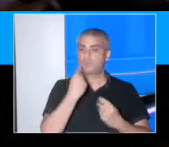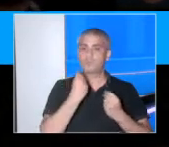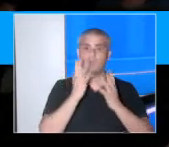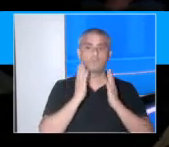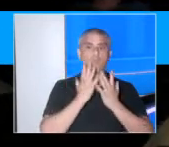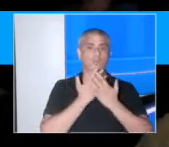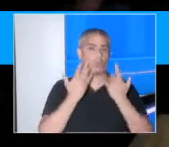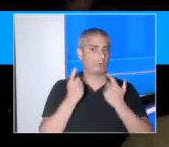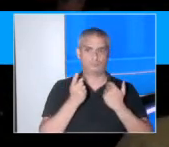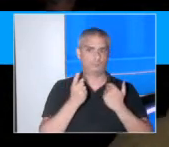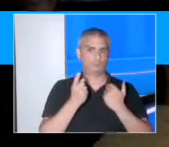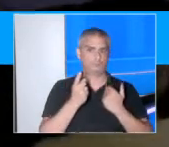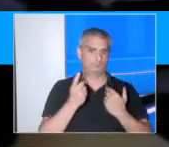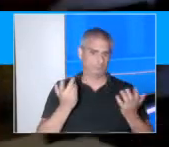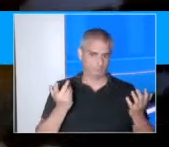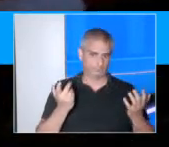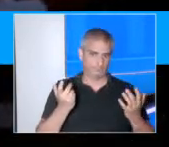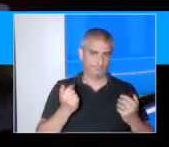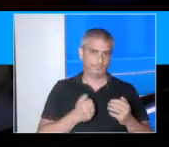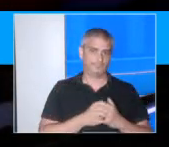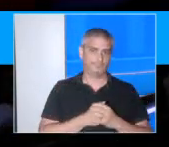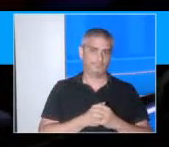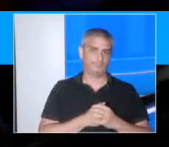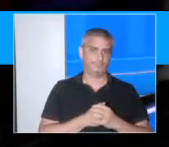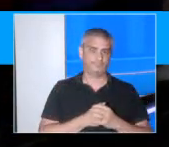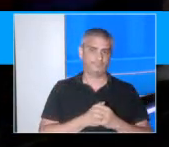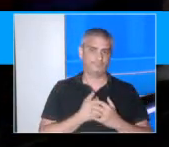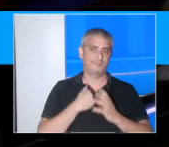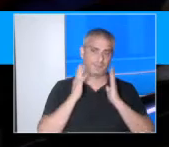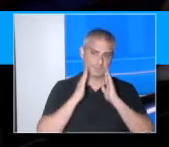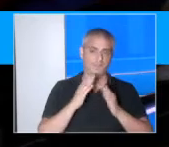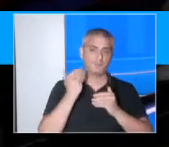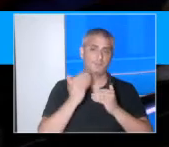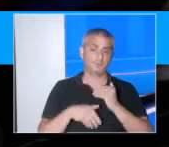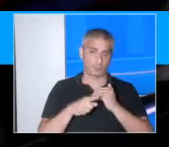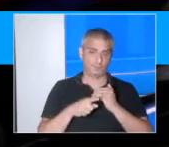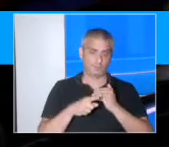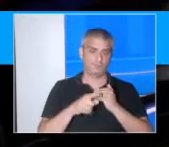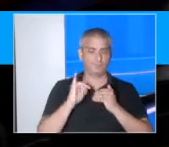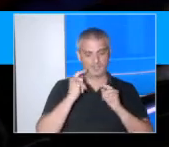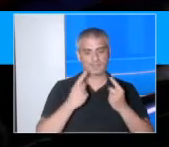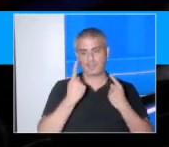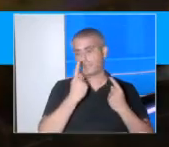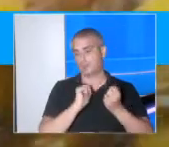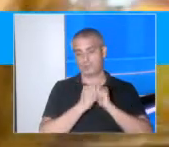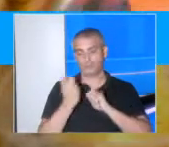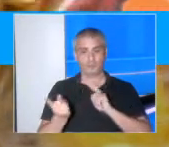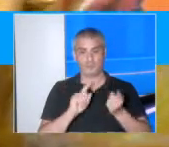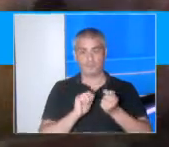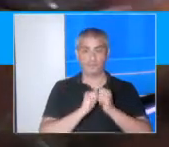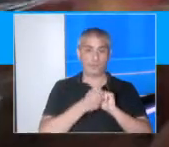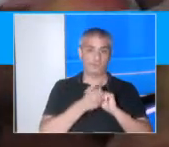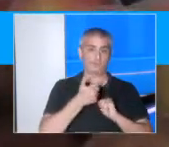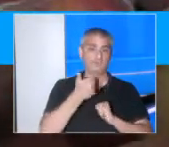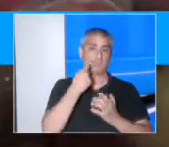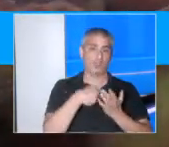מאוד ברורים, שלא השתמעו לשתי פנים. ואני מאמין שבסופו של דבר יקרה אחד מהשניים, או